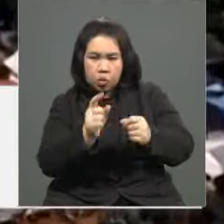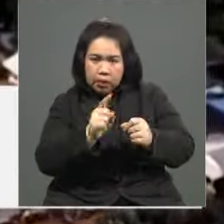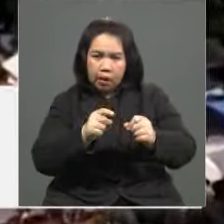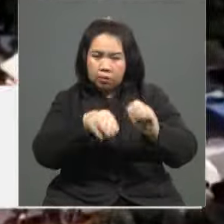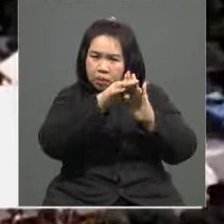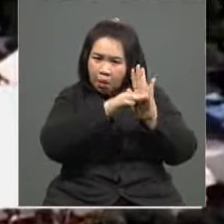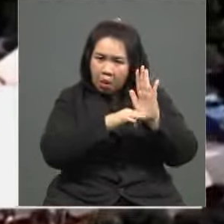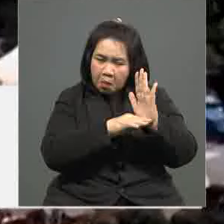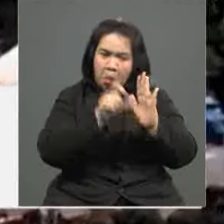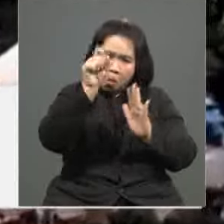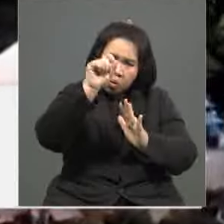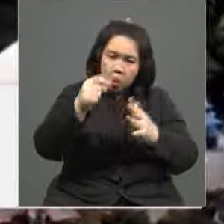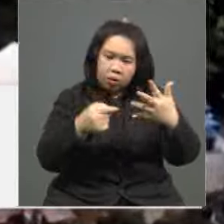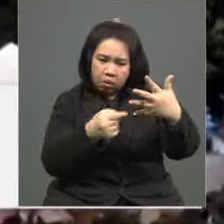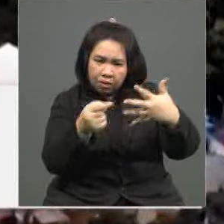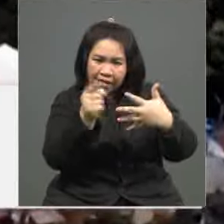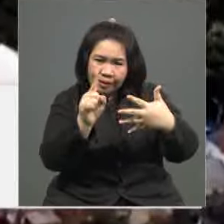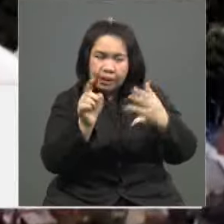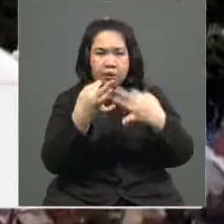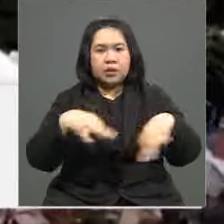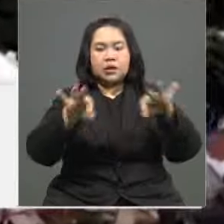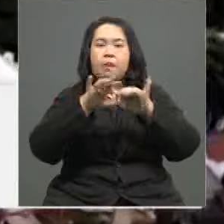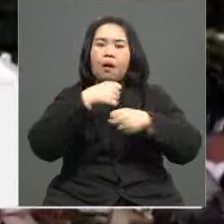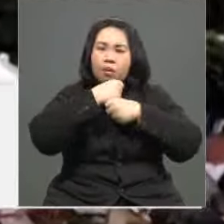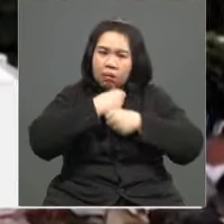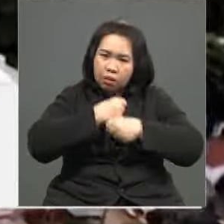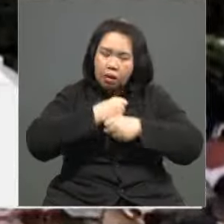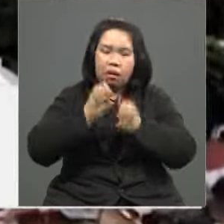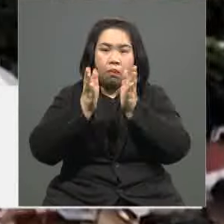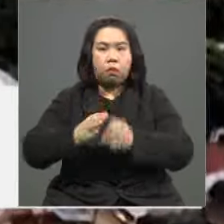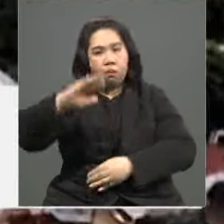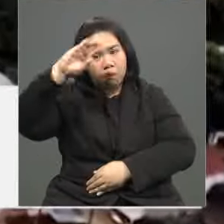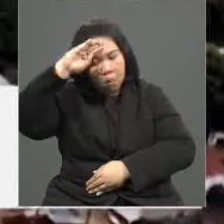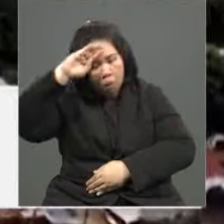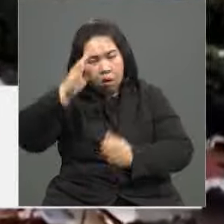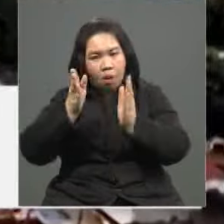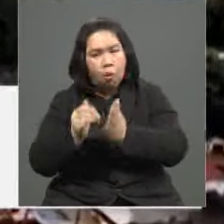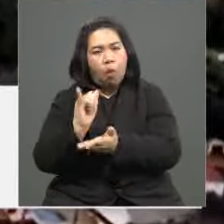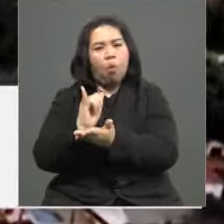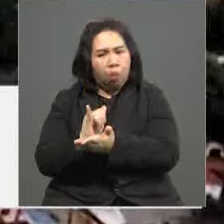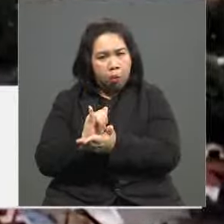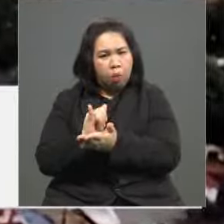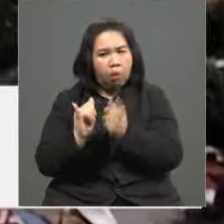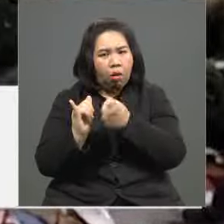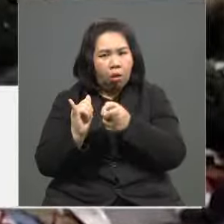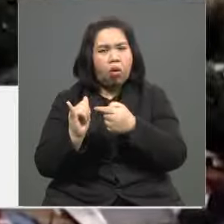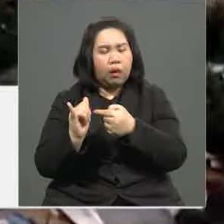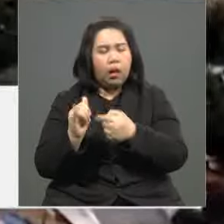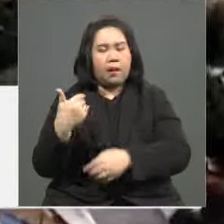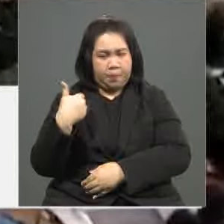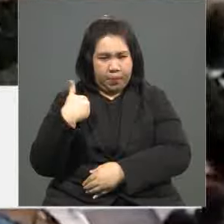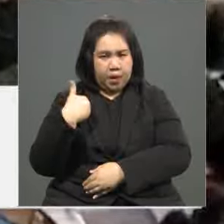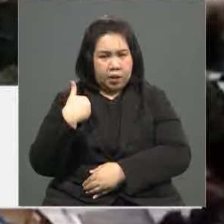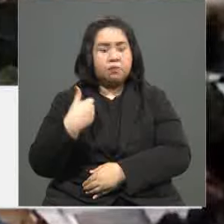ลำดับความเร่งด่วนเริ่มจากกลุ่มเปราะบางผู้สูงอายุผู้เจ็บป่วยติดเตียงก่อนเนื่องนะครับหลังจากนั้นก็จะมี